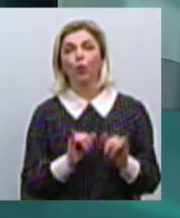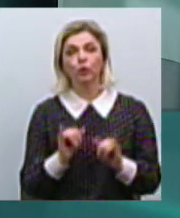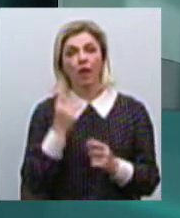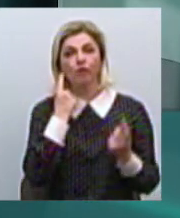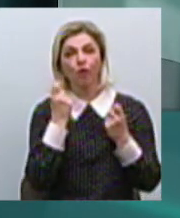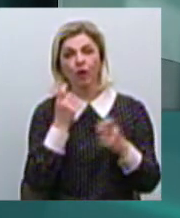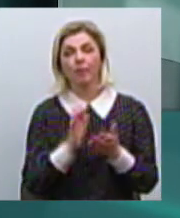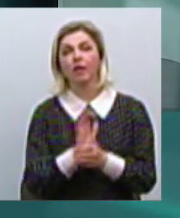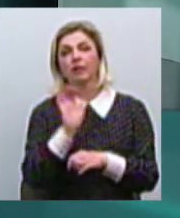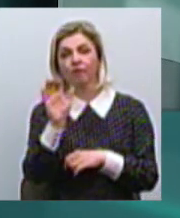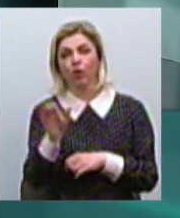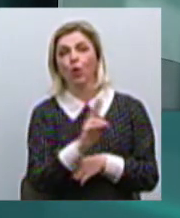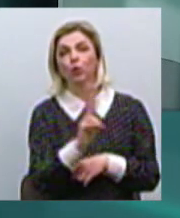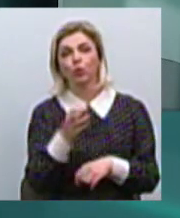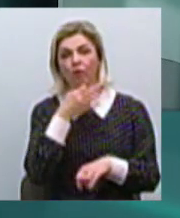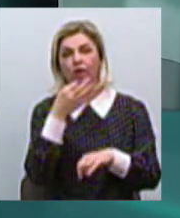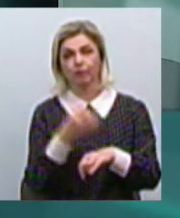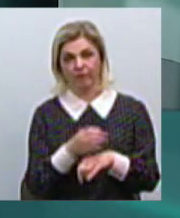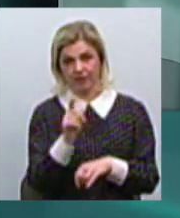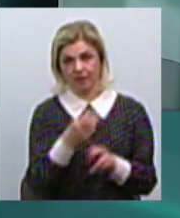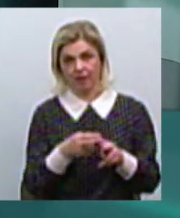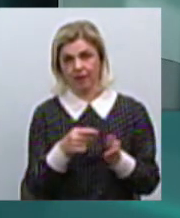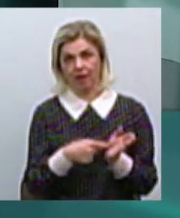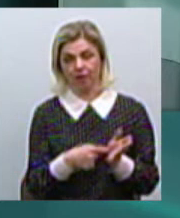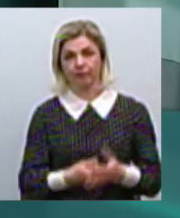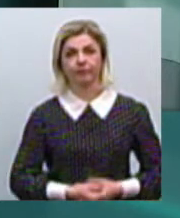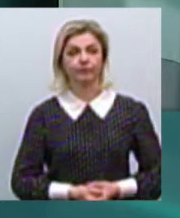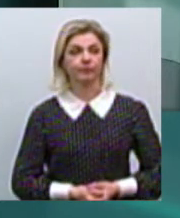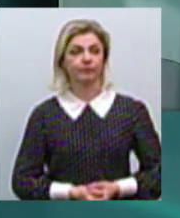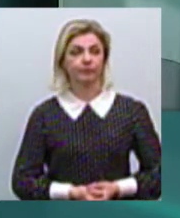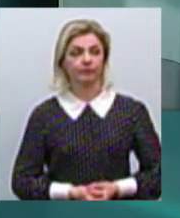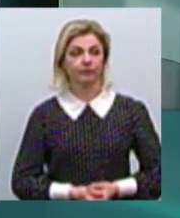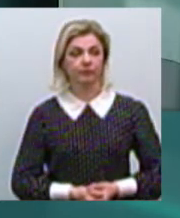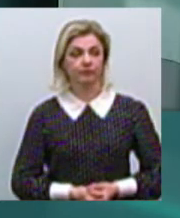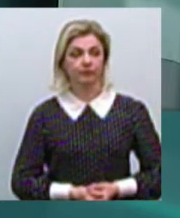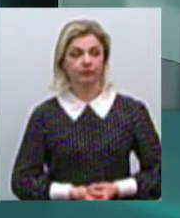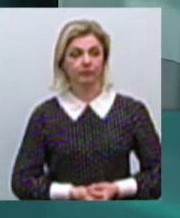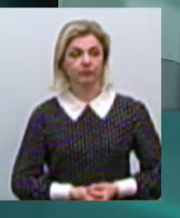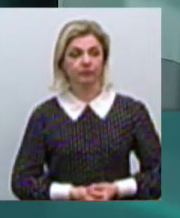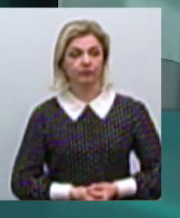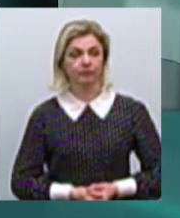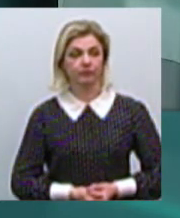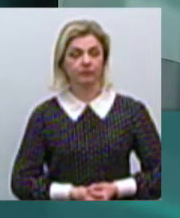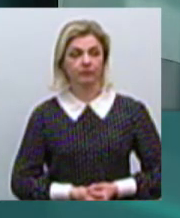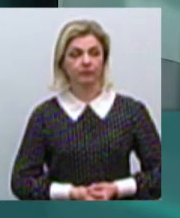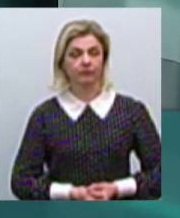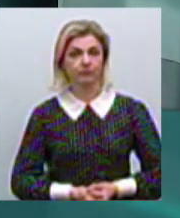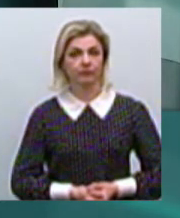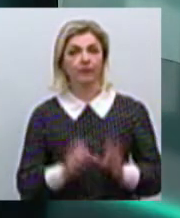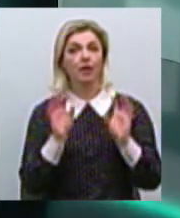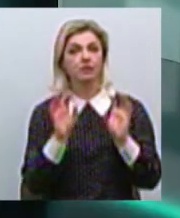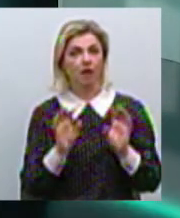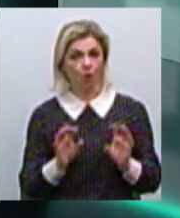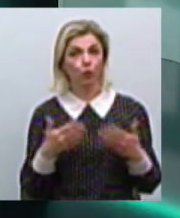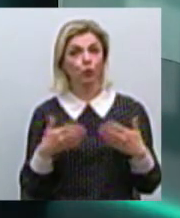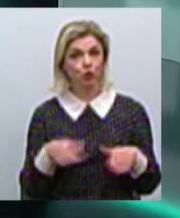саме відповідає за неї? Ну, я тоді відповім, бо ми вже спілкувалися з цього приводу. Закон вже прийнято,